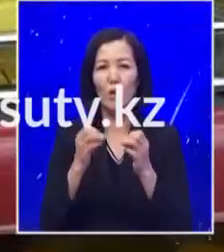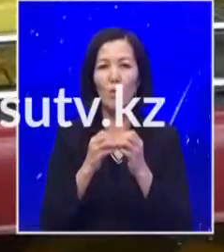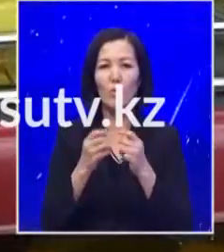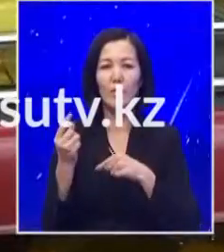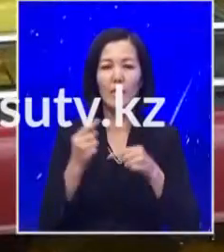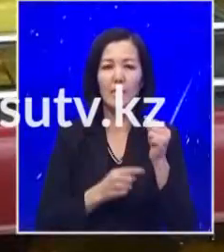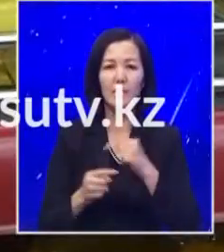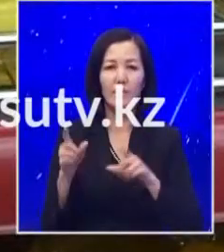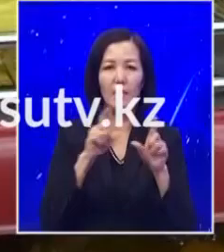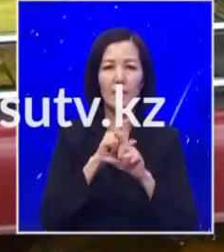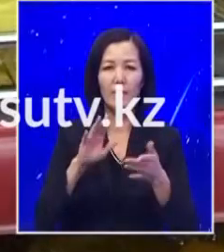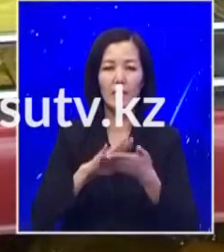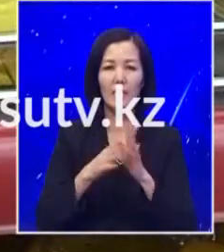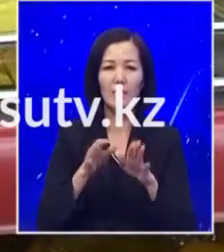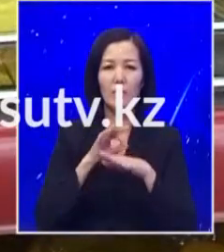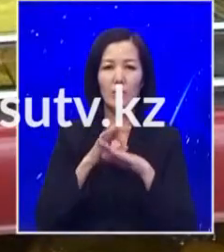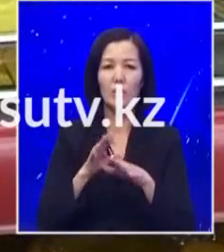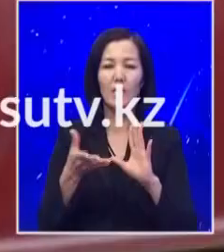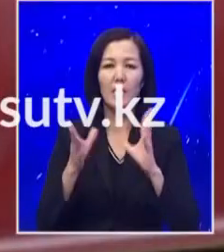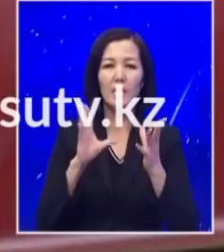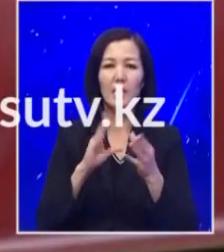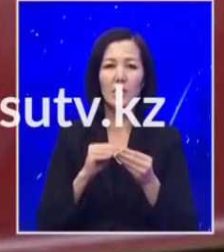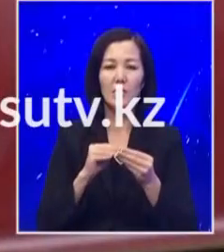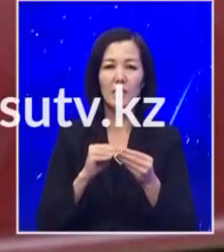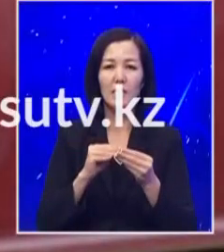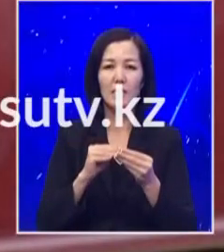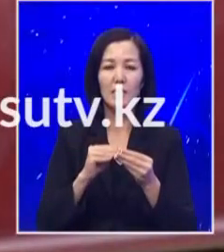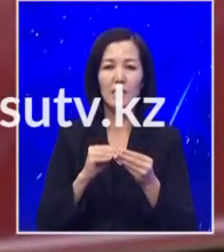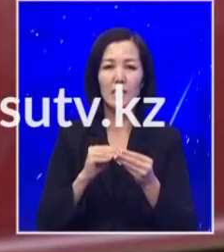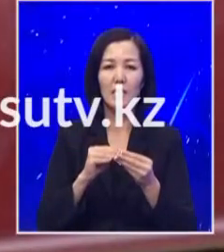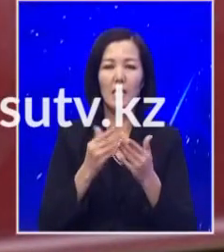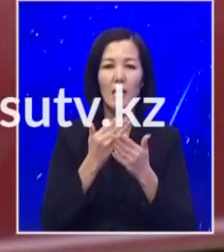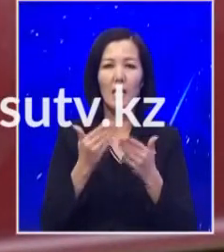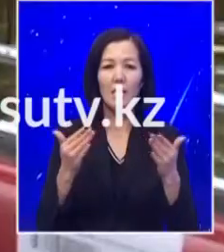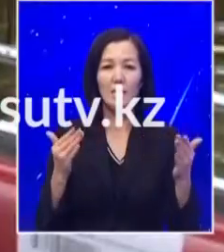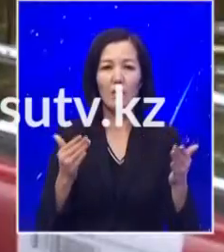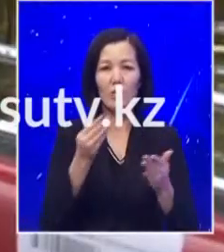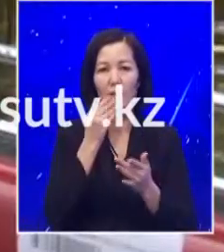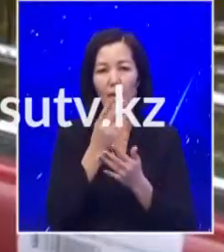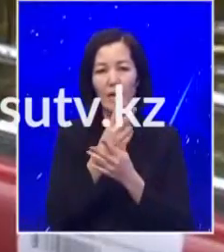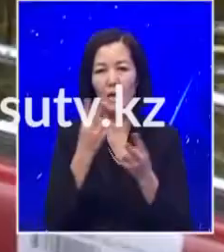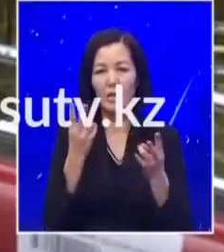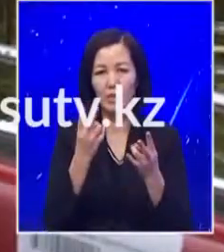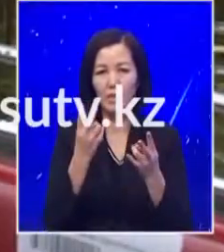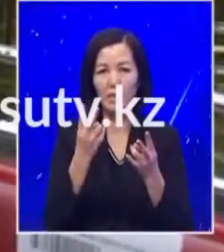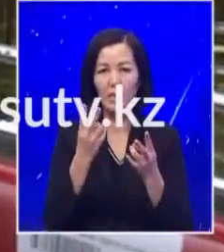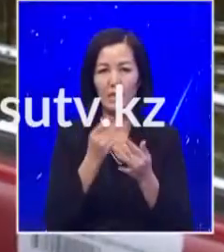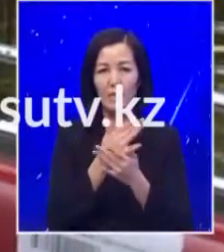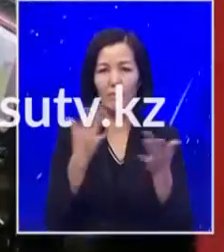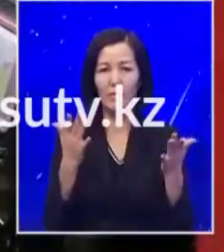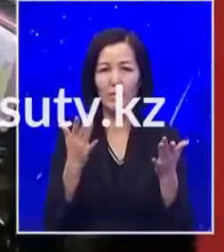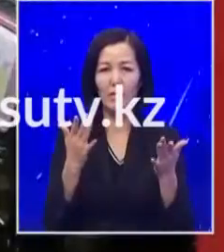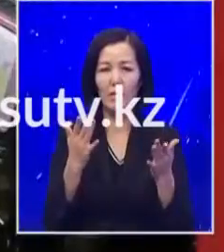10 кәсіпкерлік субъектісімен келісім шарт жасалыпты. Нәтижесінде олар сөрелердегі ас-ауқатқа қажетті өнімдерді